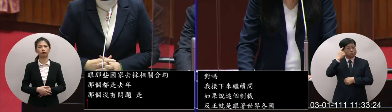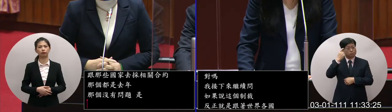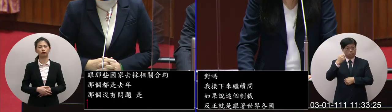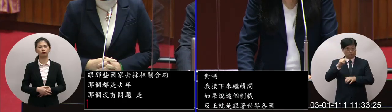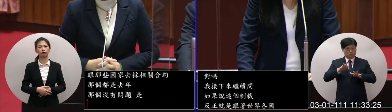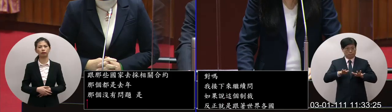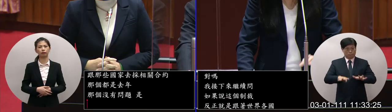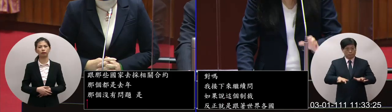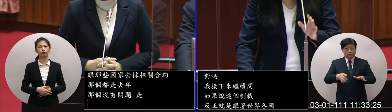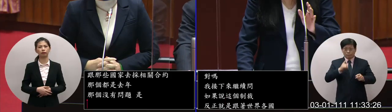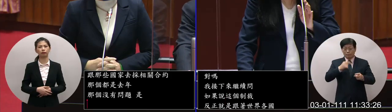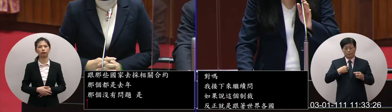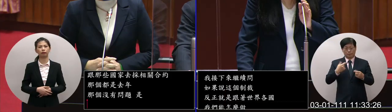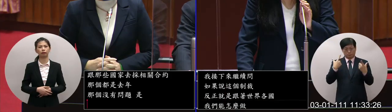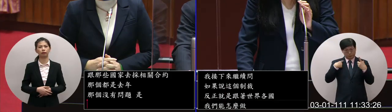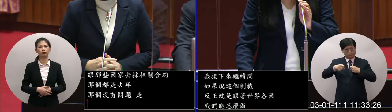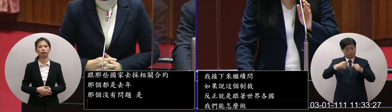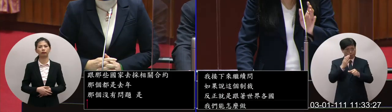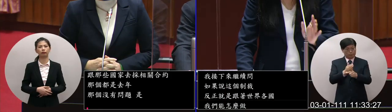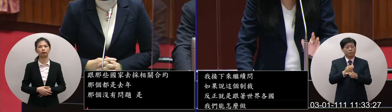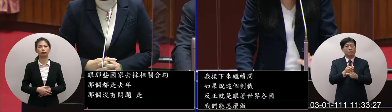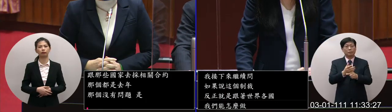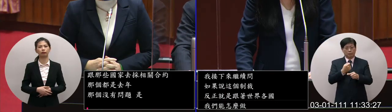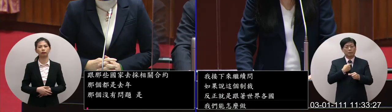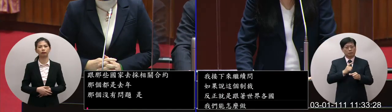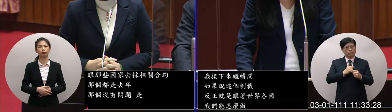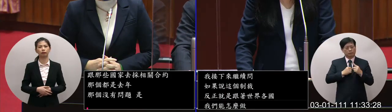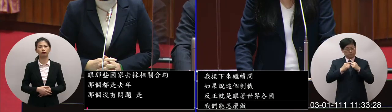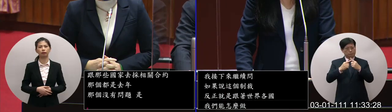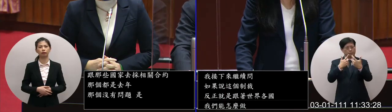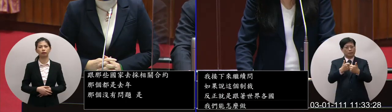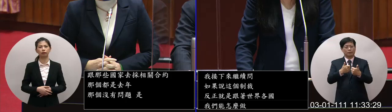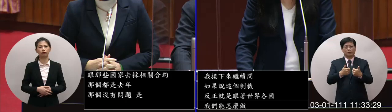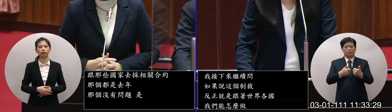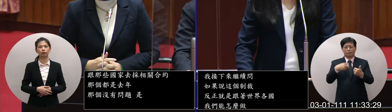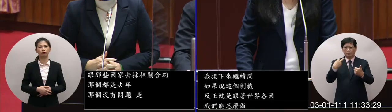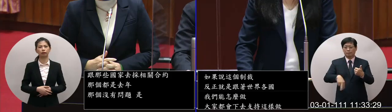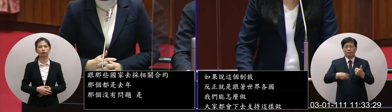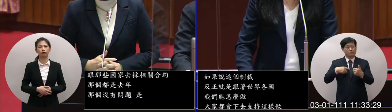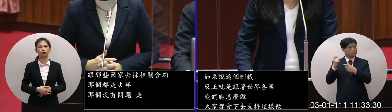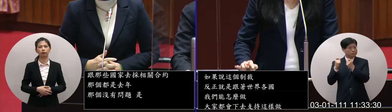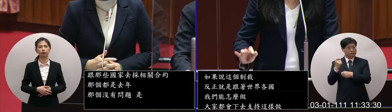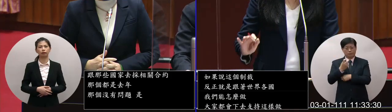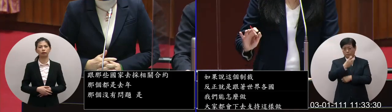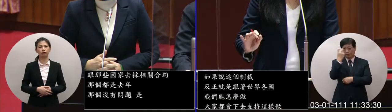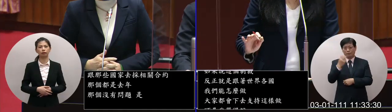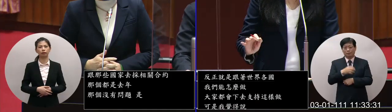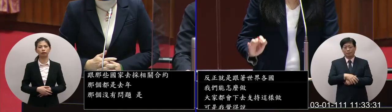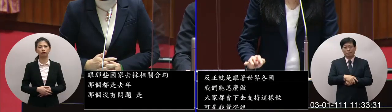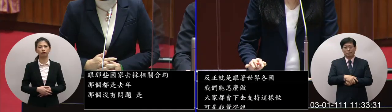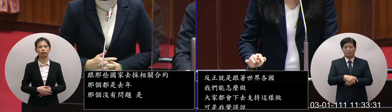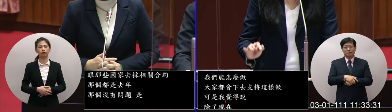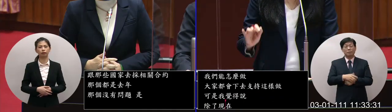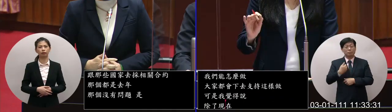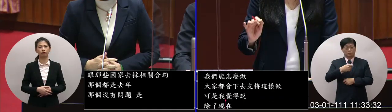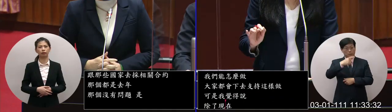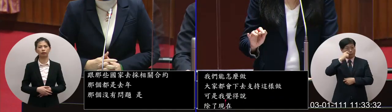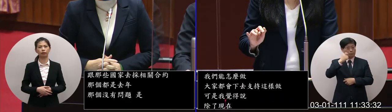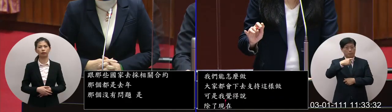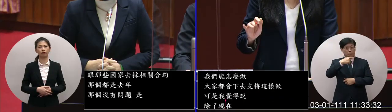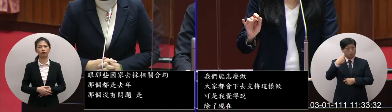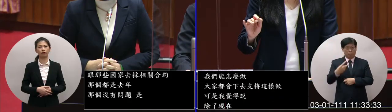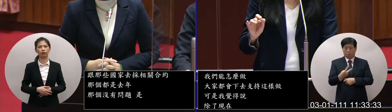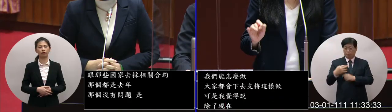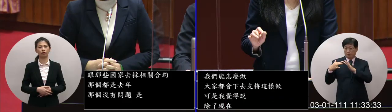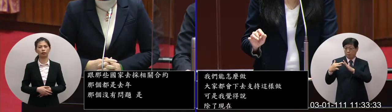除了现在啊我们计划要做的，我们可以实际上有一些作为，就是我想这段时间我们看到因为乌俄战争，那么因